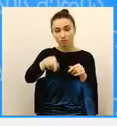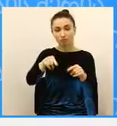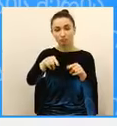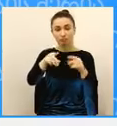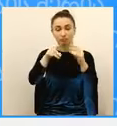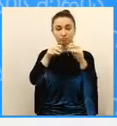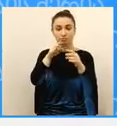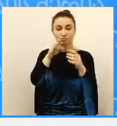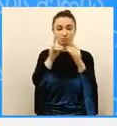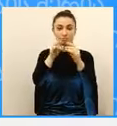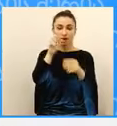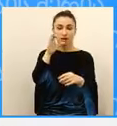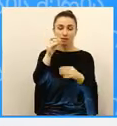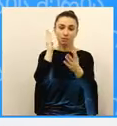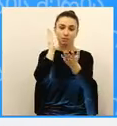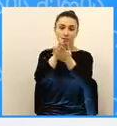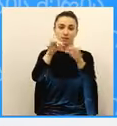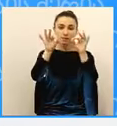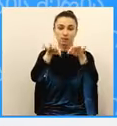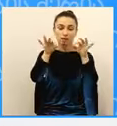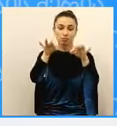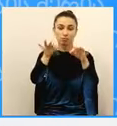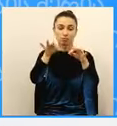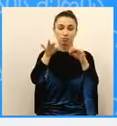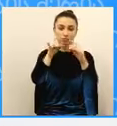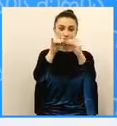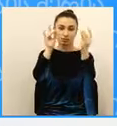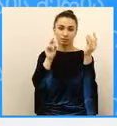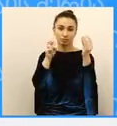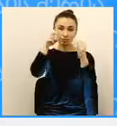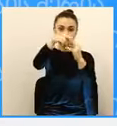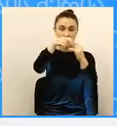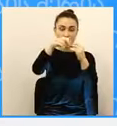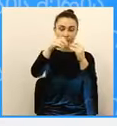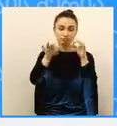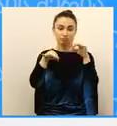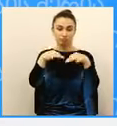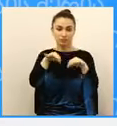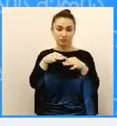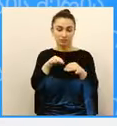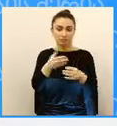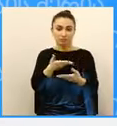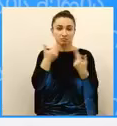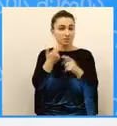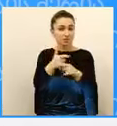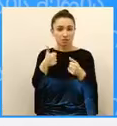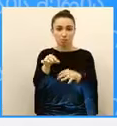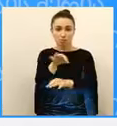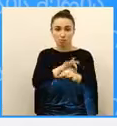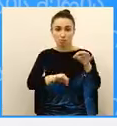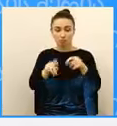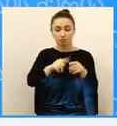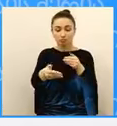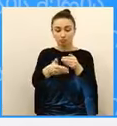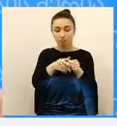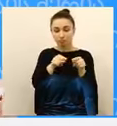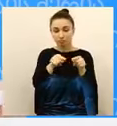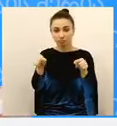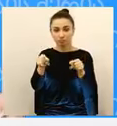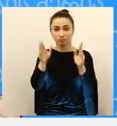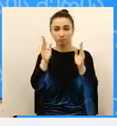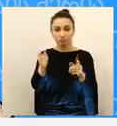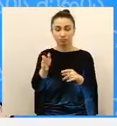შესაძლებელი იყოს ბაგებიდან საბურთალოზე გადასვლა ამ ხიდის საშუალებით. Ძალიან მაგარი პროექტი არის და უახლოეს დღეებში